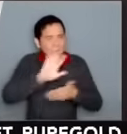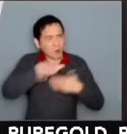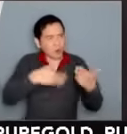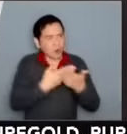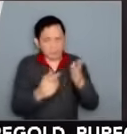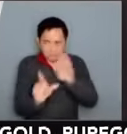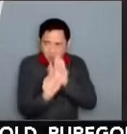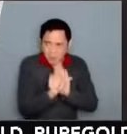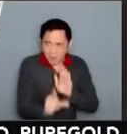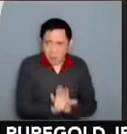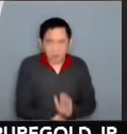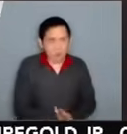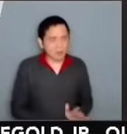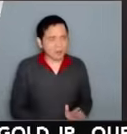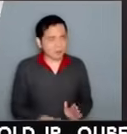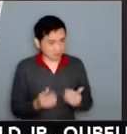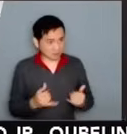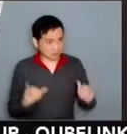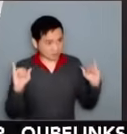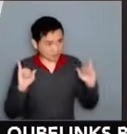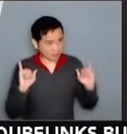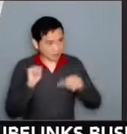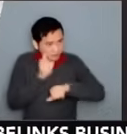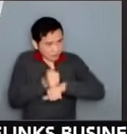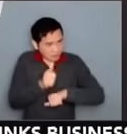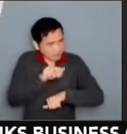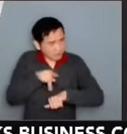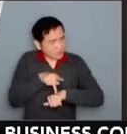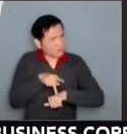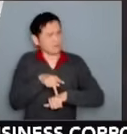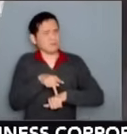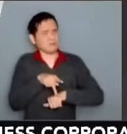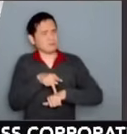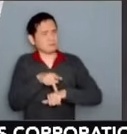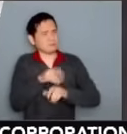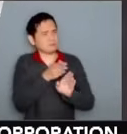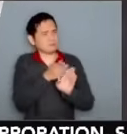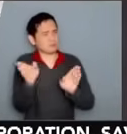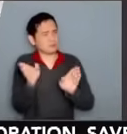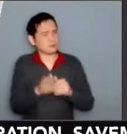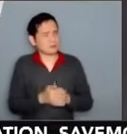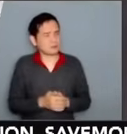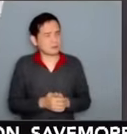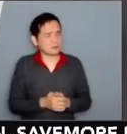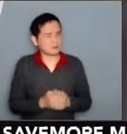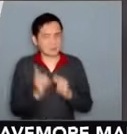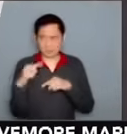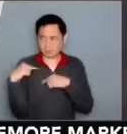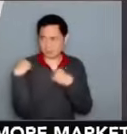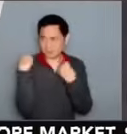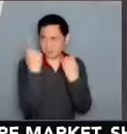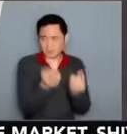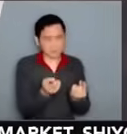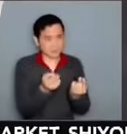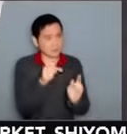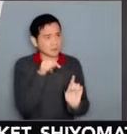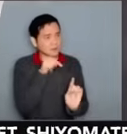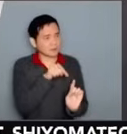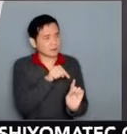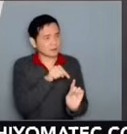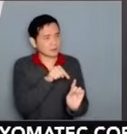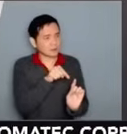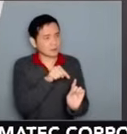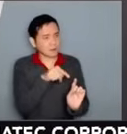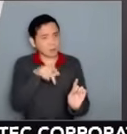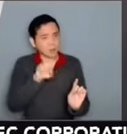it here and Why is it that until now you have poos in